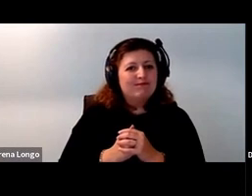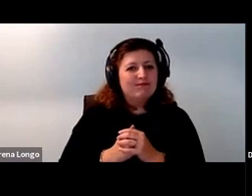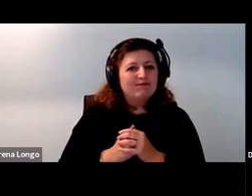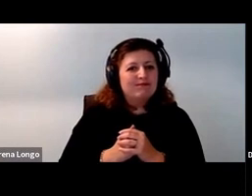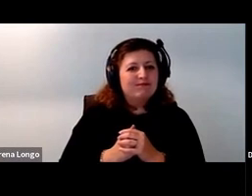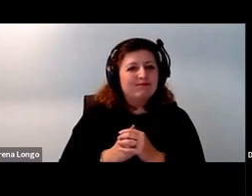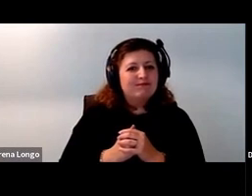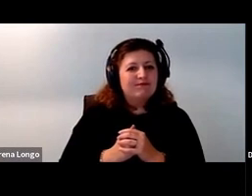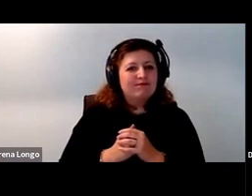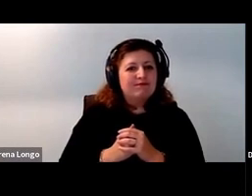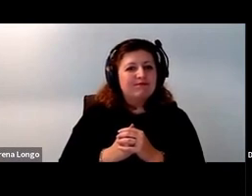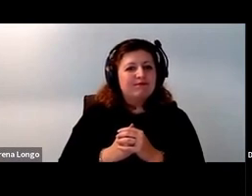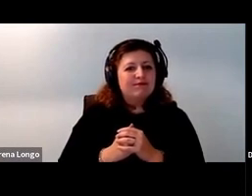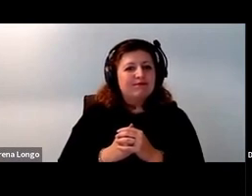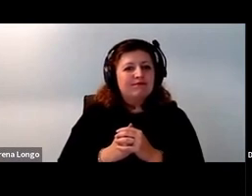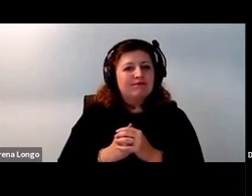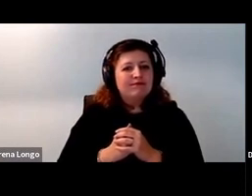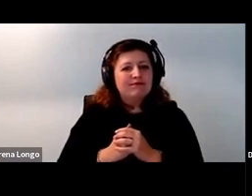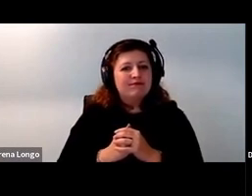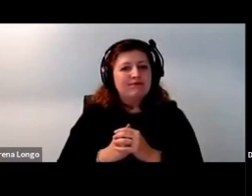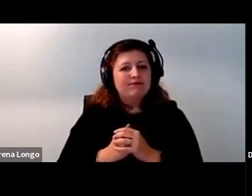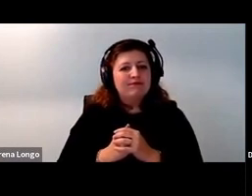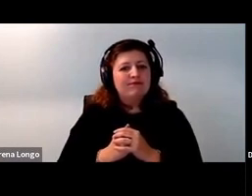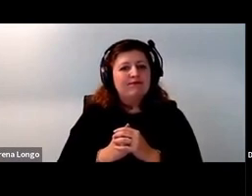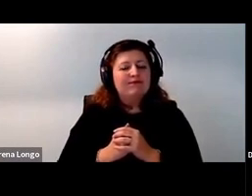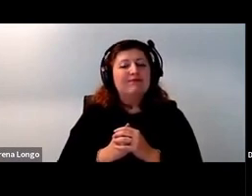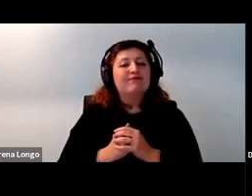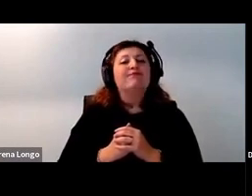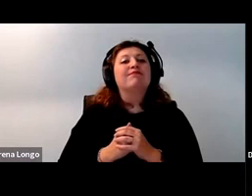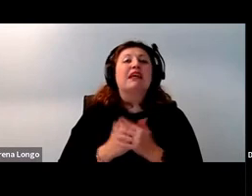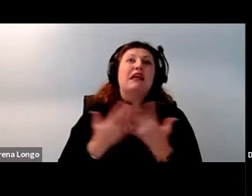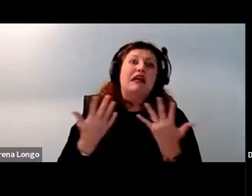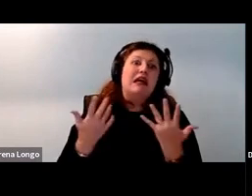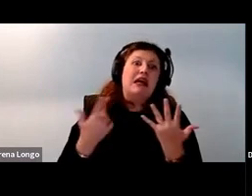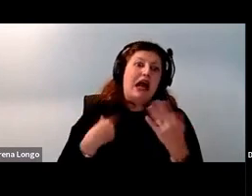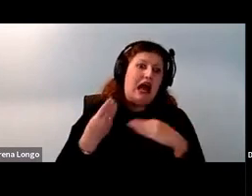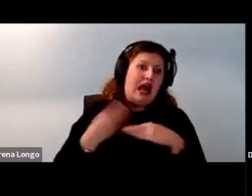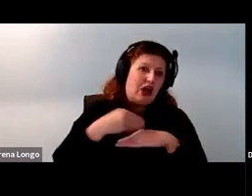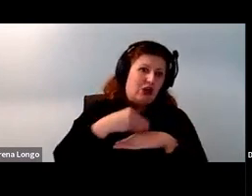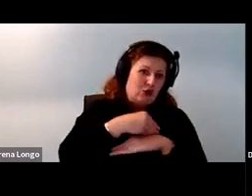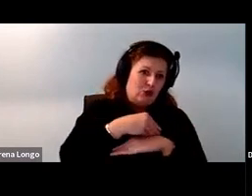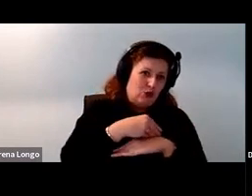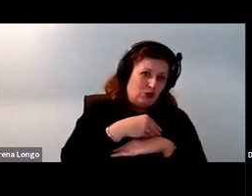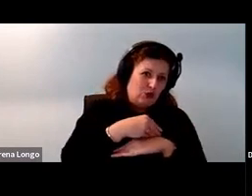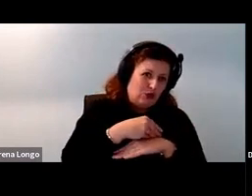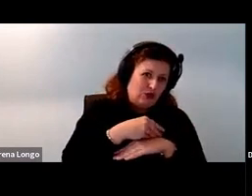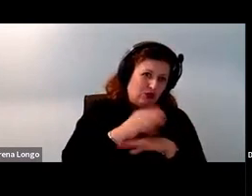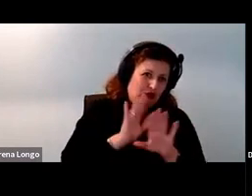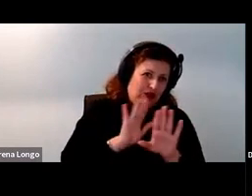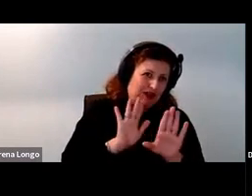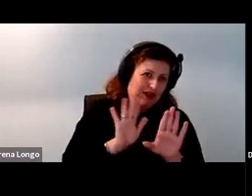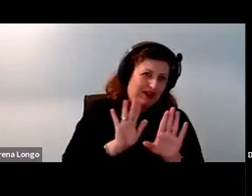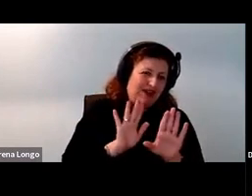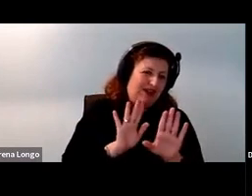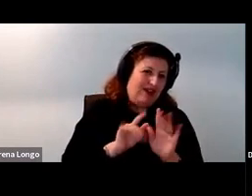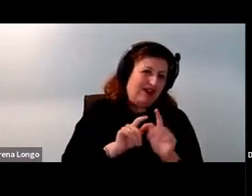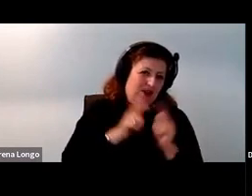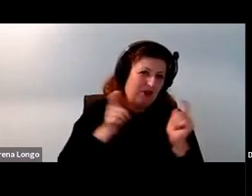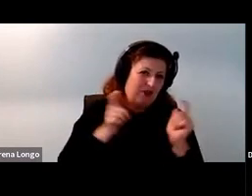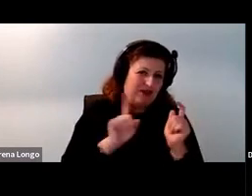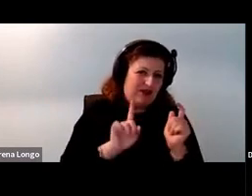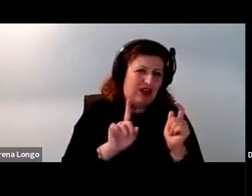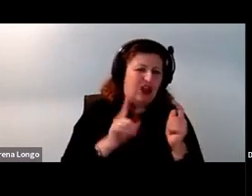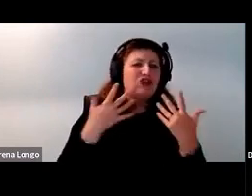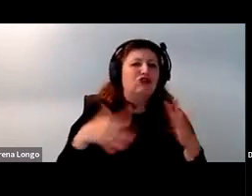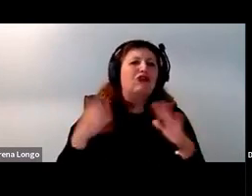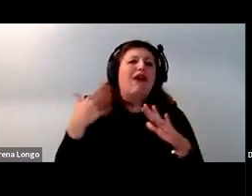da aggiungere non molto, ho apprezzato veramente, ma già qualcosa mi era stato anticipato nei precedenti